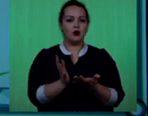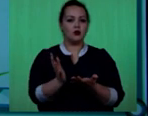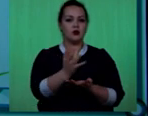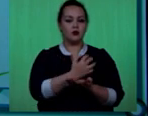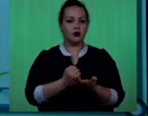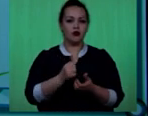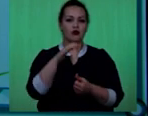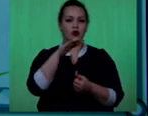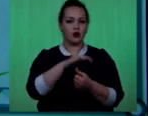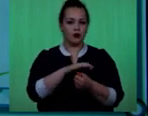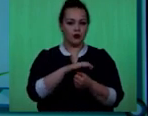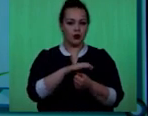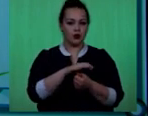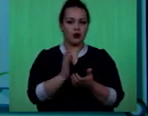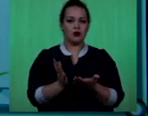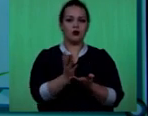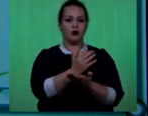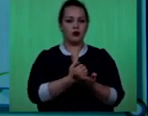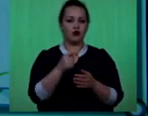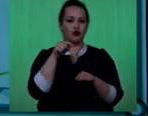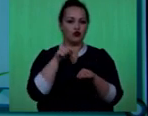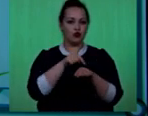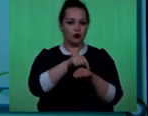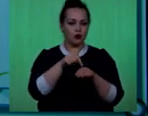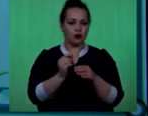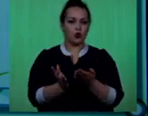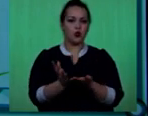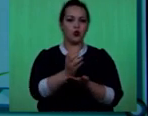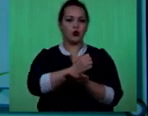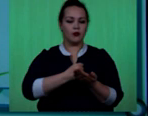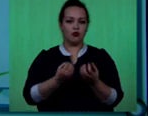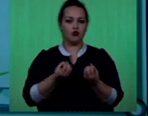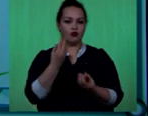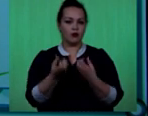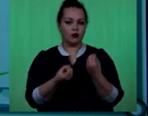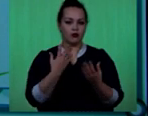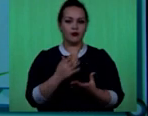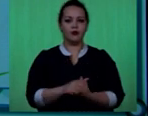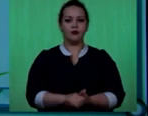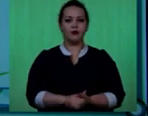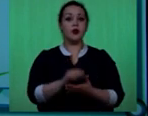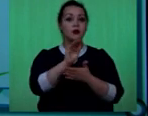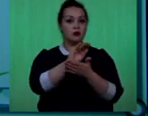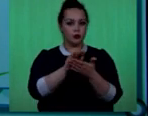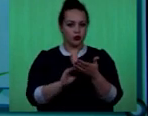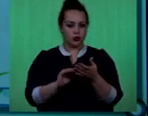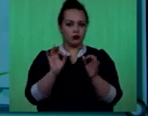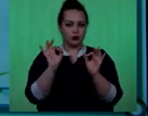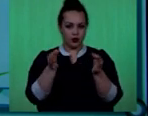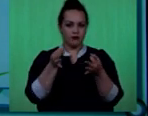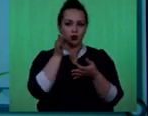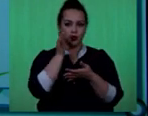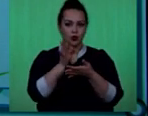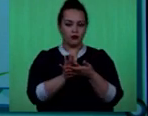собирать землянику в собирать цветы записали правильный ответ